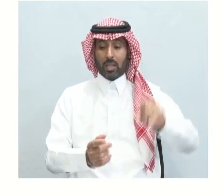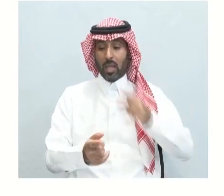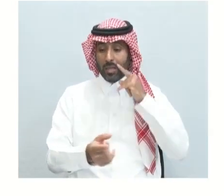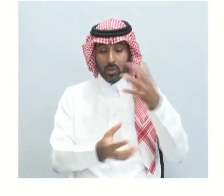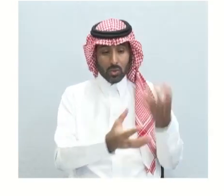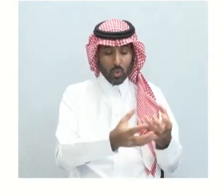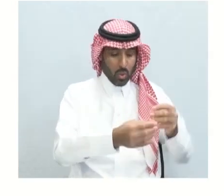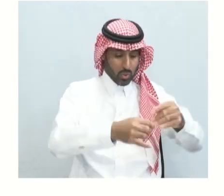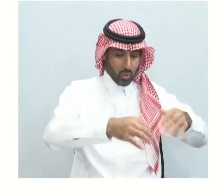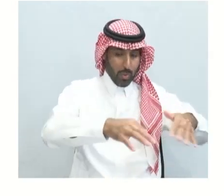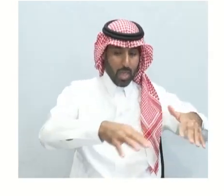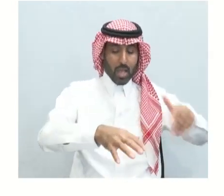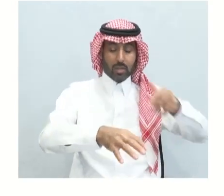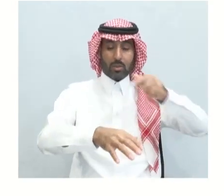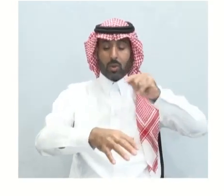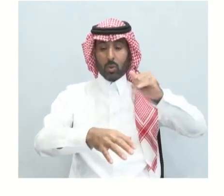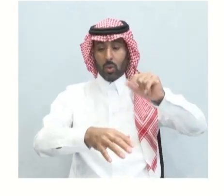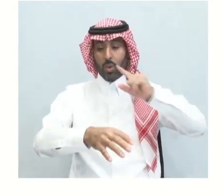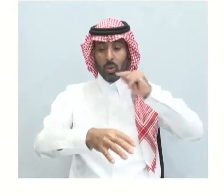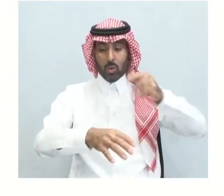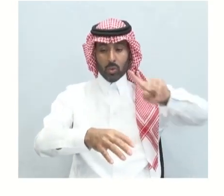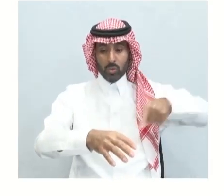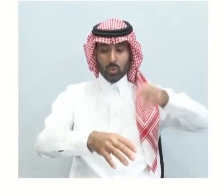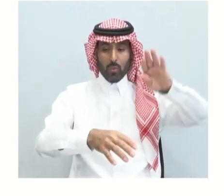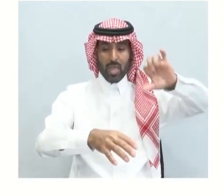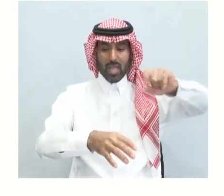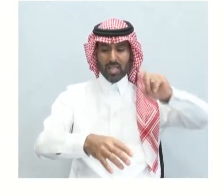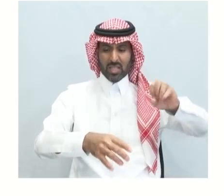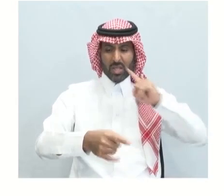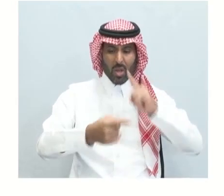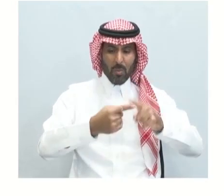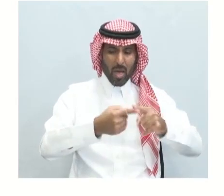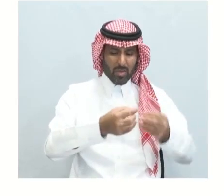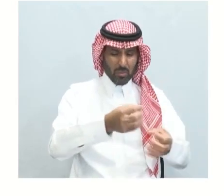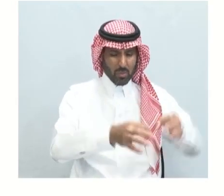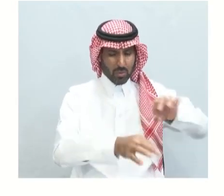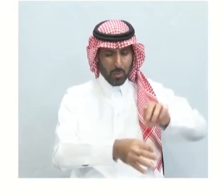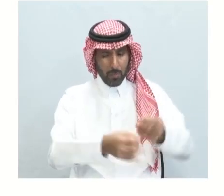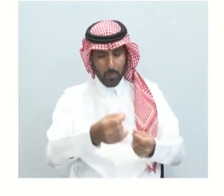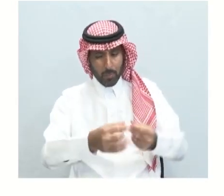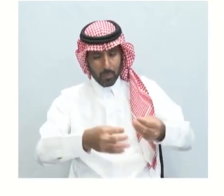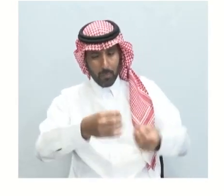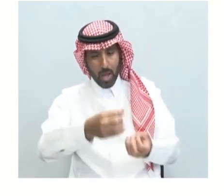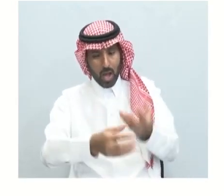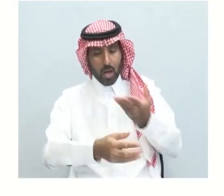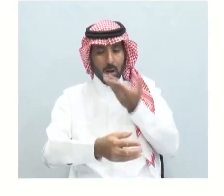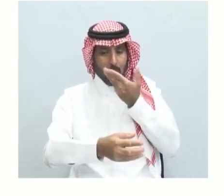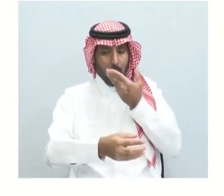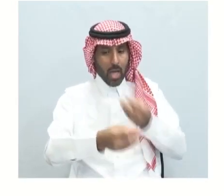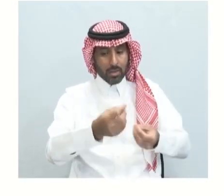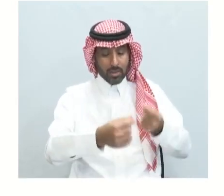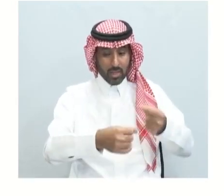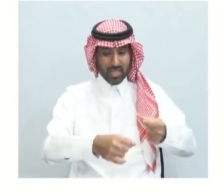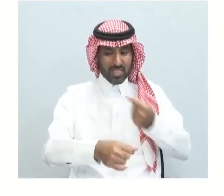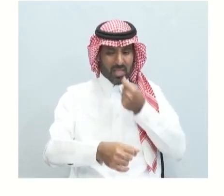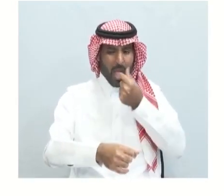صخور رسوبيه ترسب المعادن المكونه لها كيميائيا من خلال تبخر الماء وتركيز